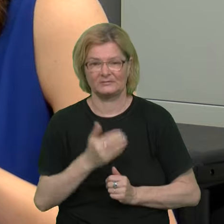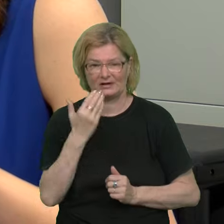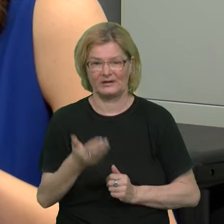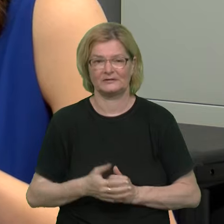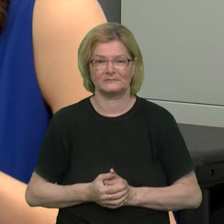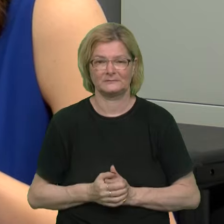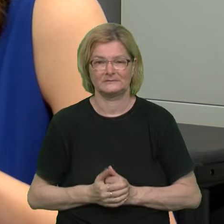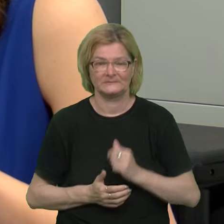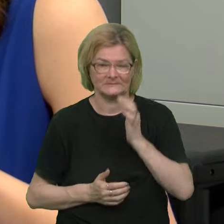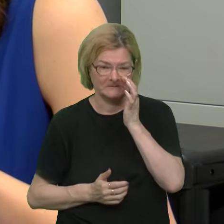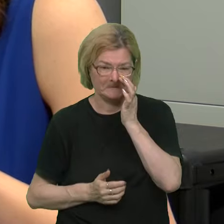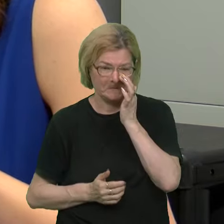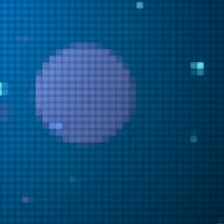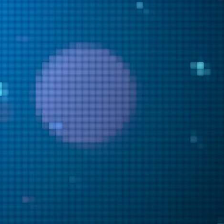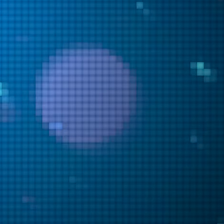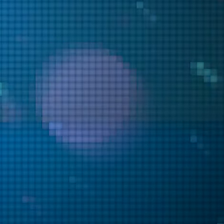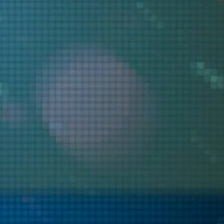vašim gledateljima. Hvala.